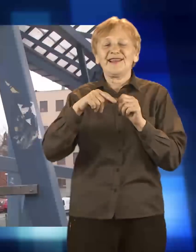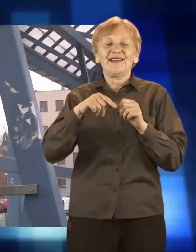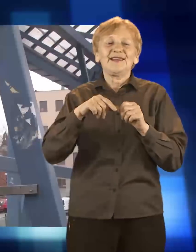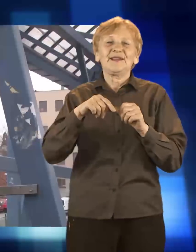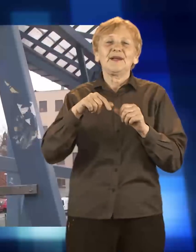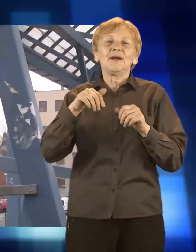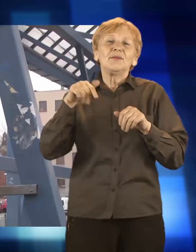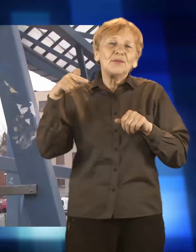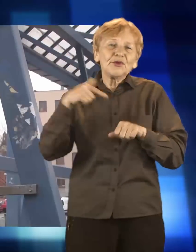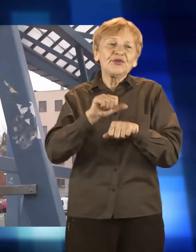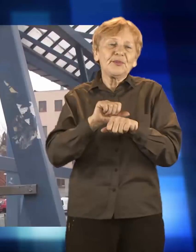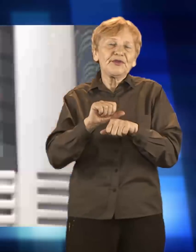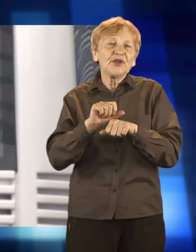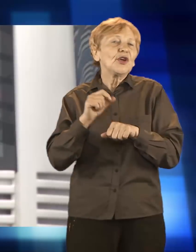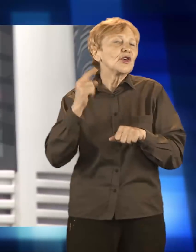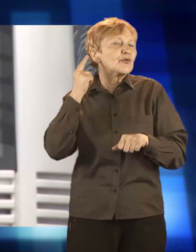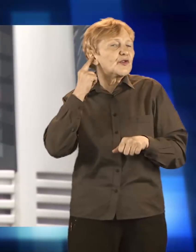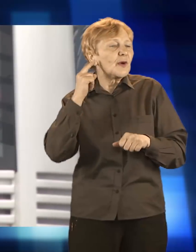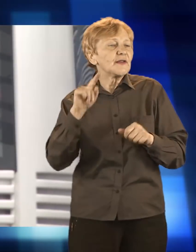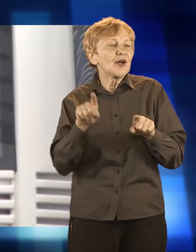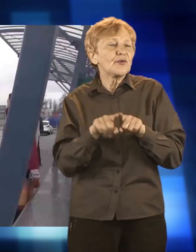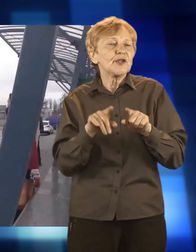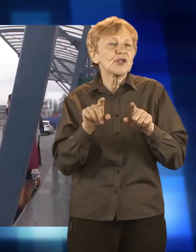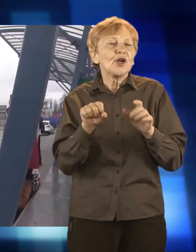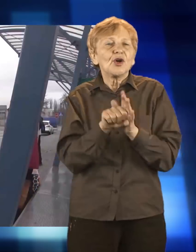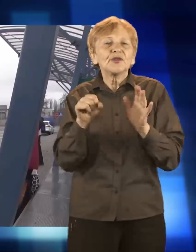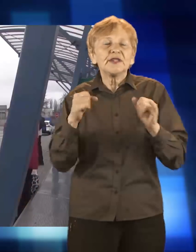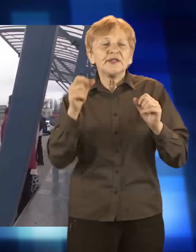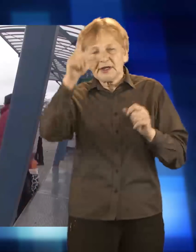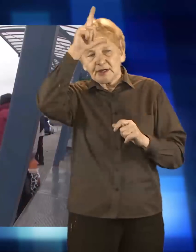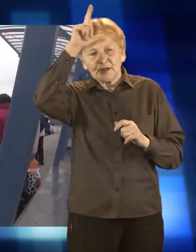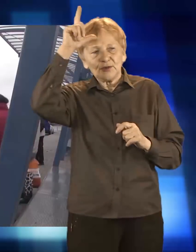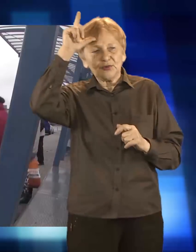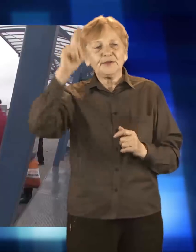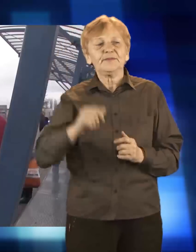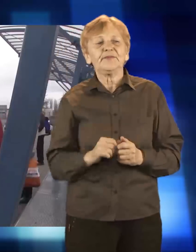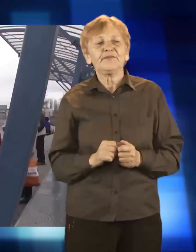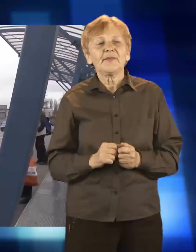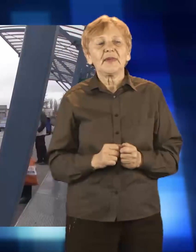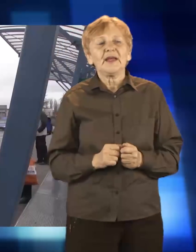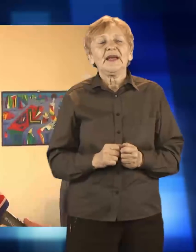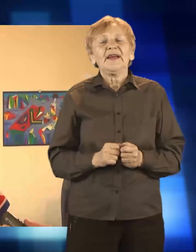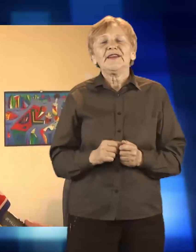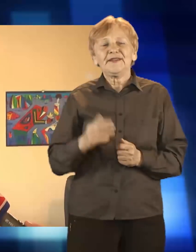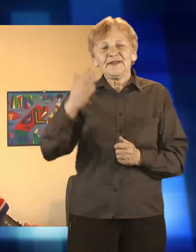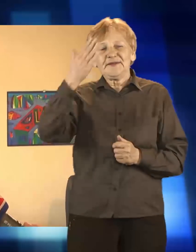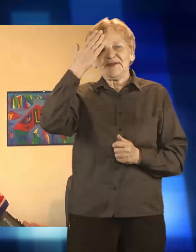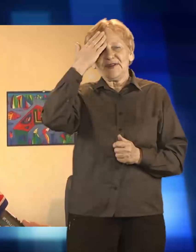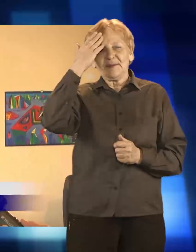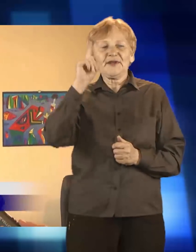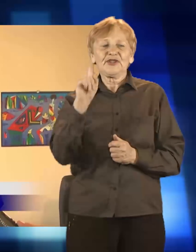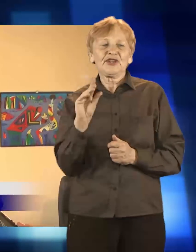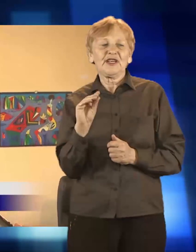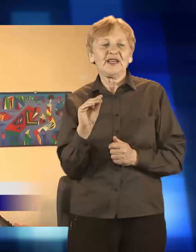ale dzięki setkom opinii korzystających z niej osób udało się określić ich największe potrzeby i dotrzeć do duszy miasta. Okazuje się, że